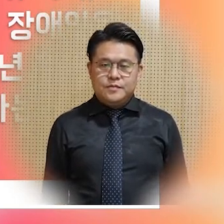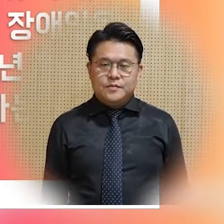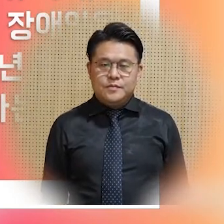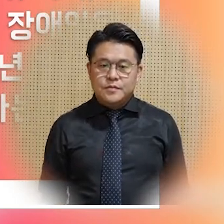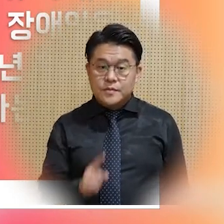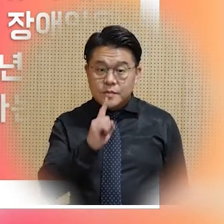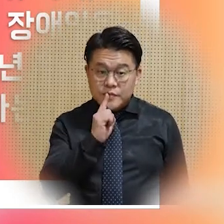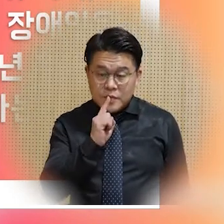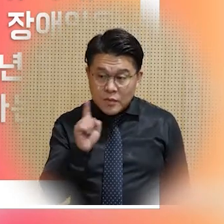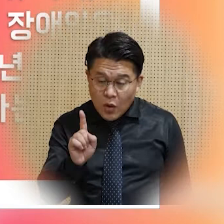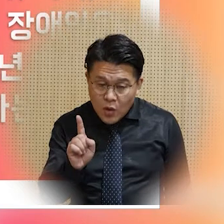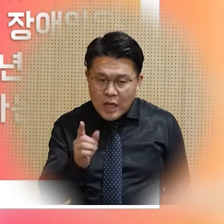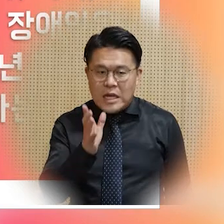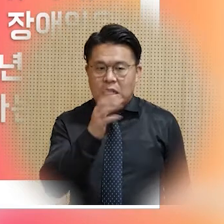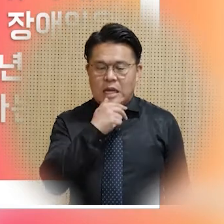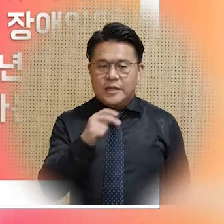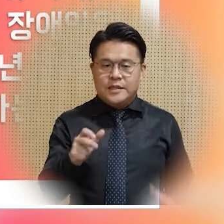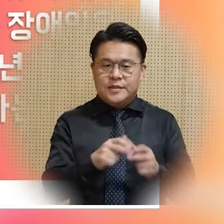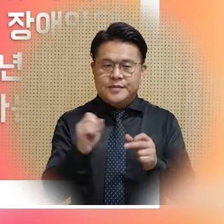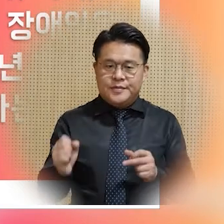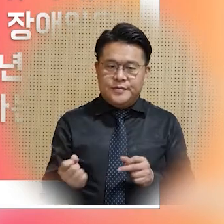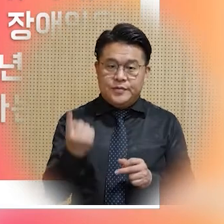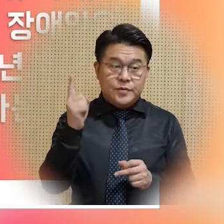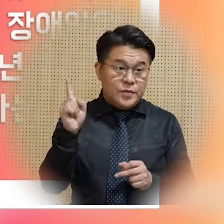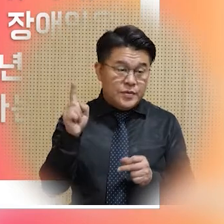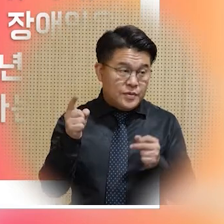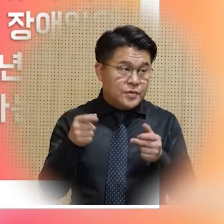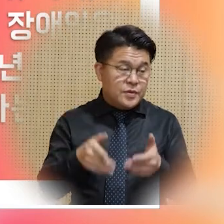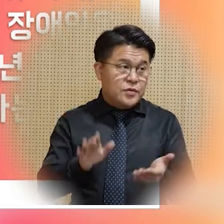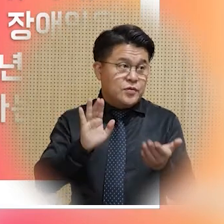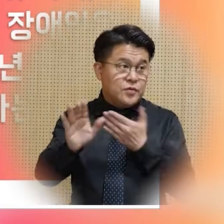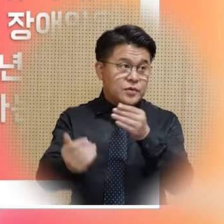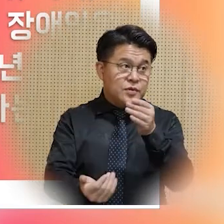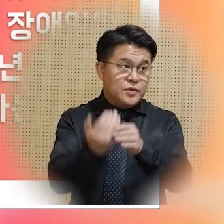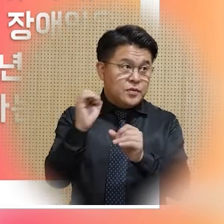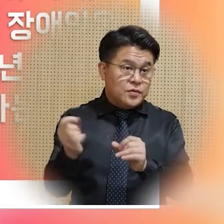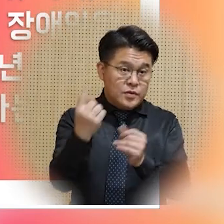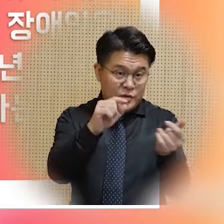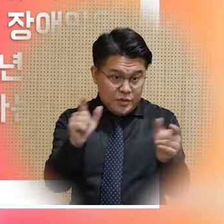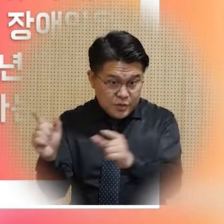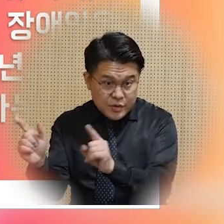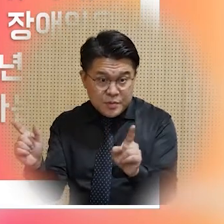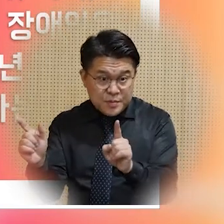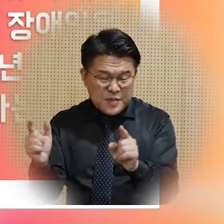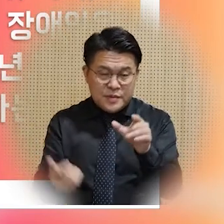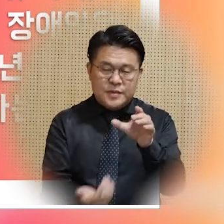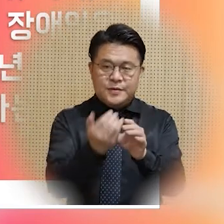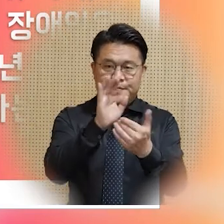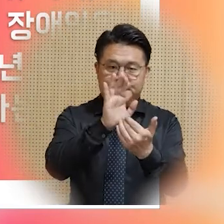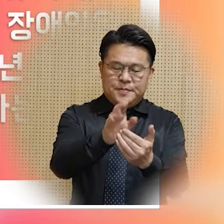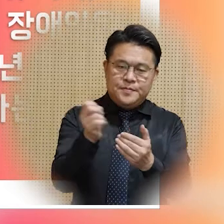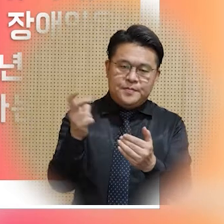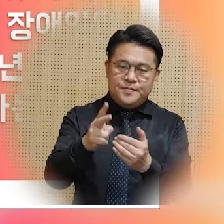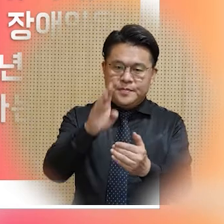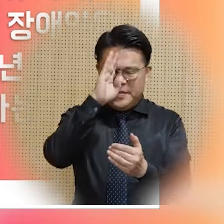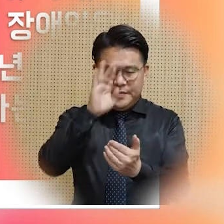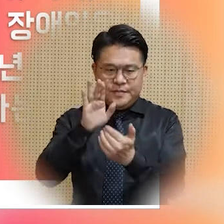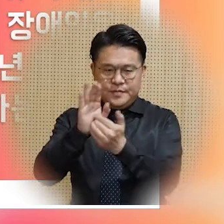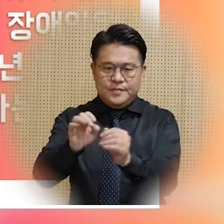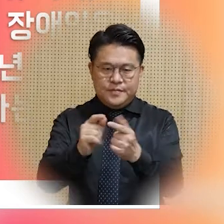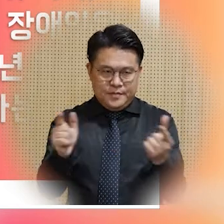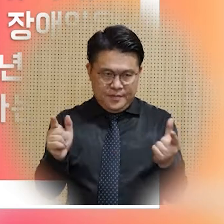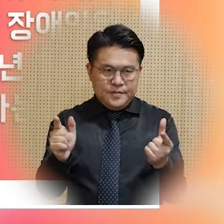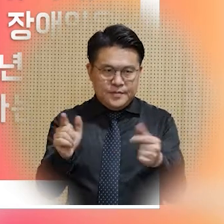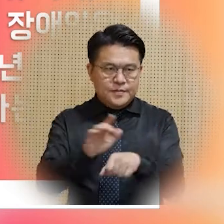이 이야기는 한마디로 장애의 발생 원인인 후천적인 부분들에 있어서 사고에 대한 예방이라든가